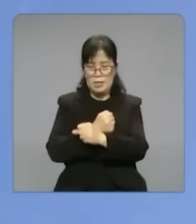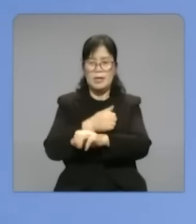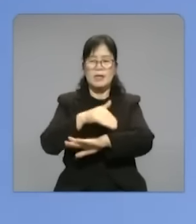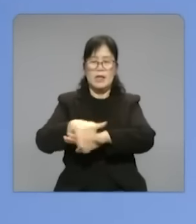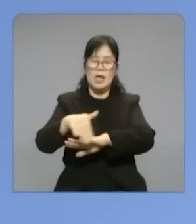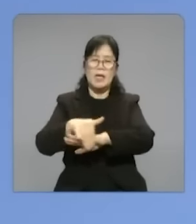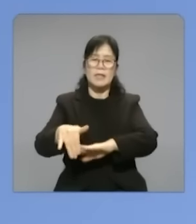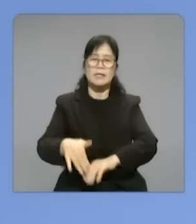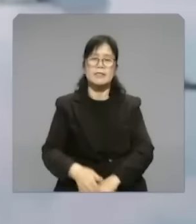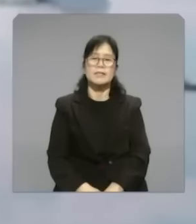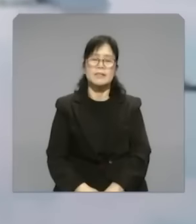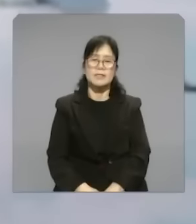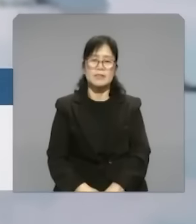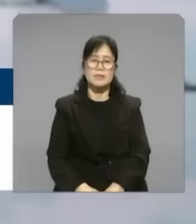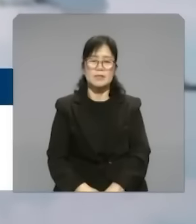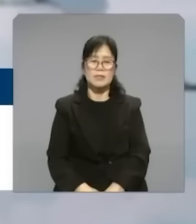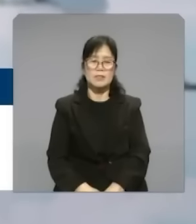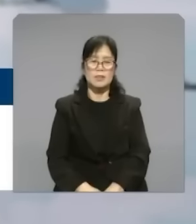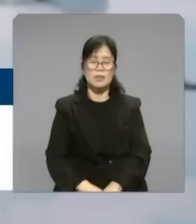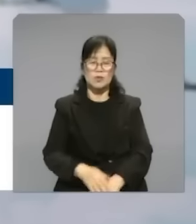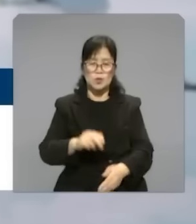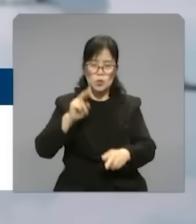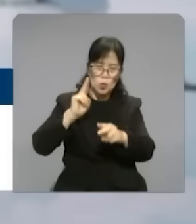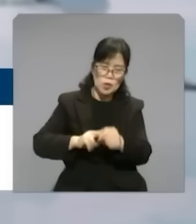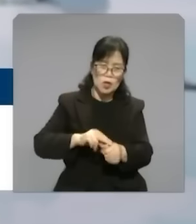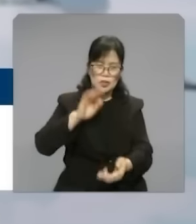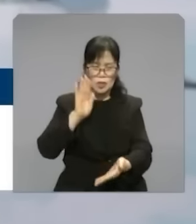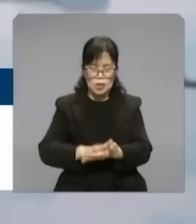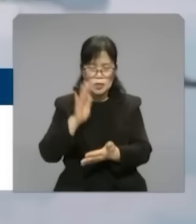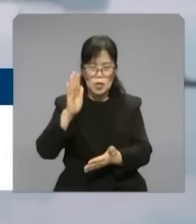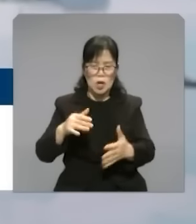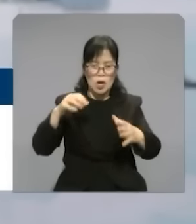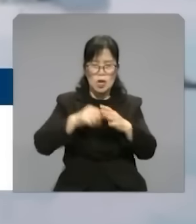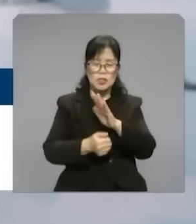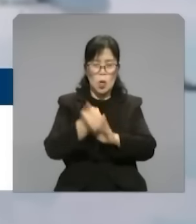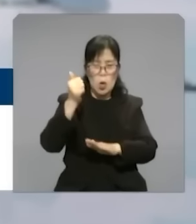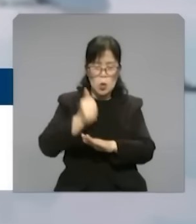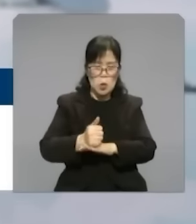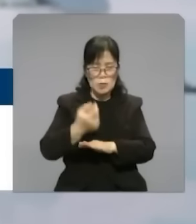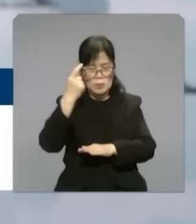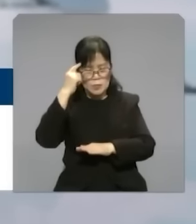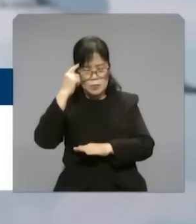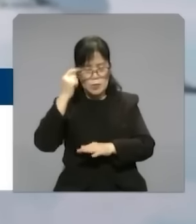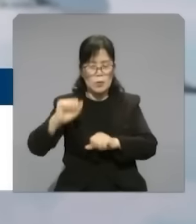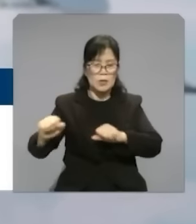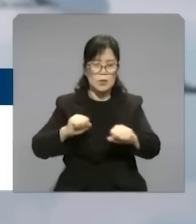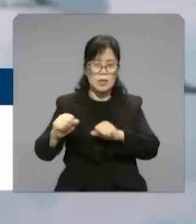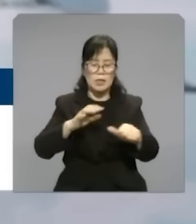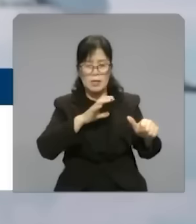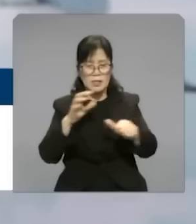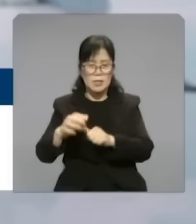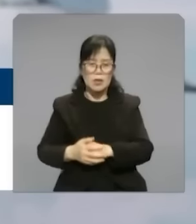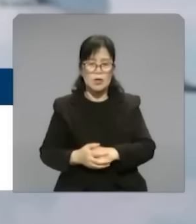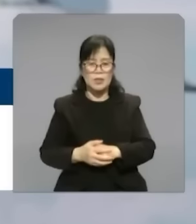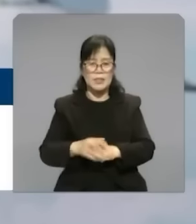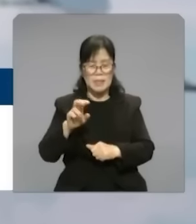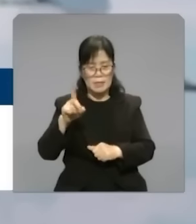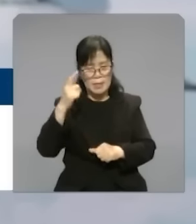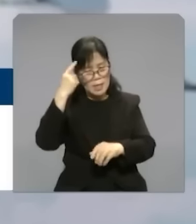방침입니다. 도전과 열정, 그리고 내재된 성공 DNA를 적극 활용해서 KF-21의